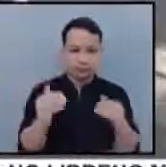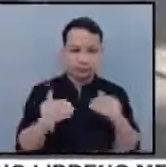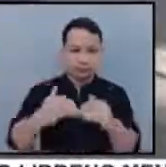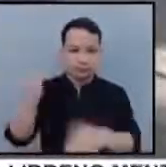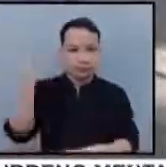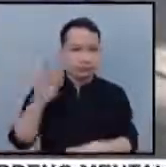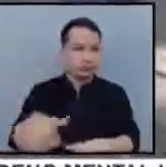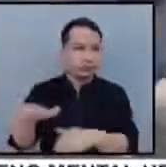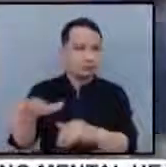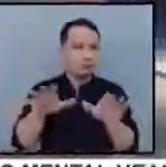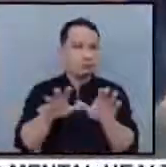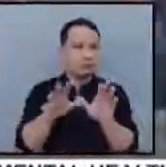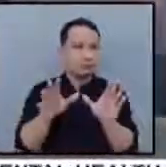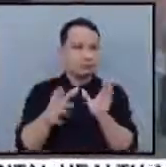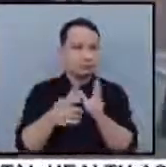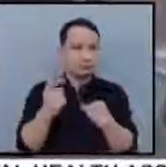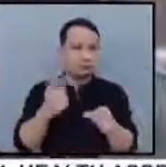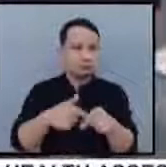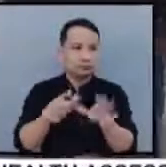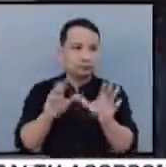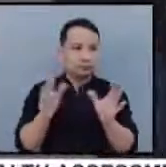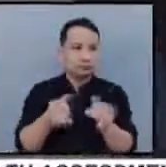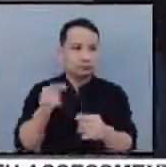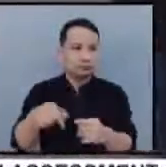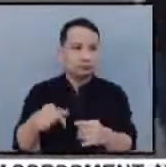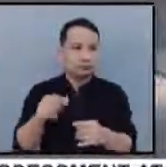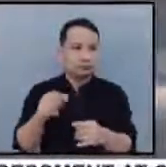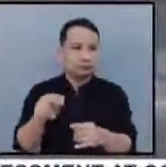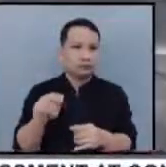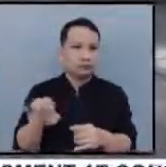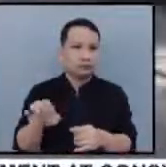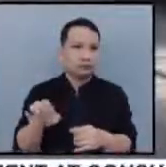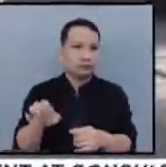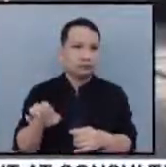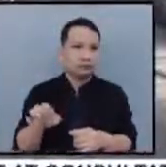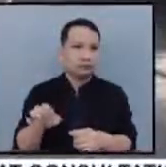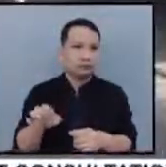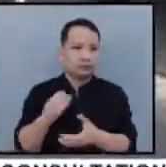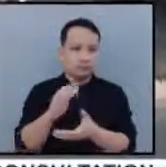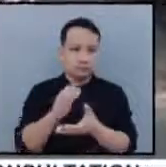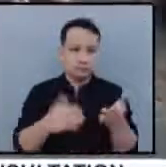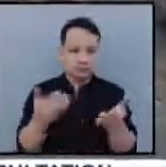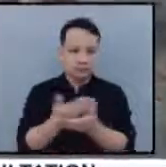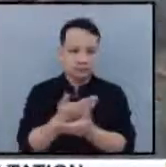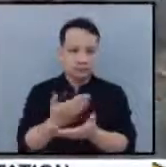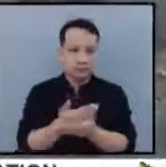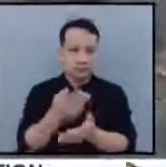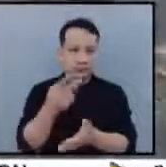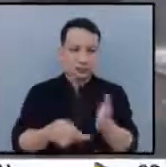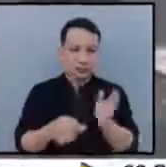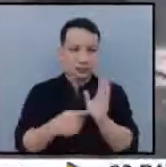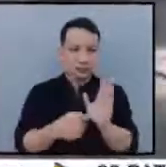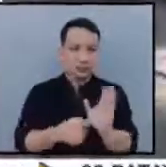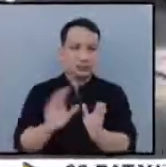gasoline station dito sa Metro Manila nagpatupad ng bagong presyo ng kanilang